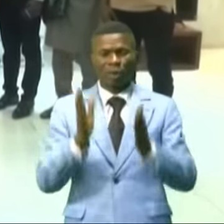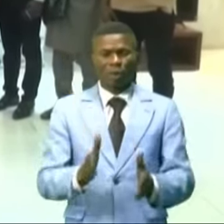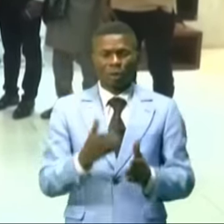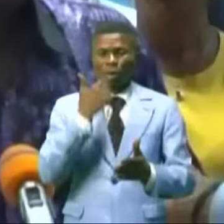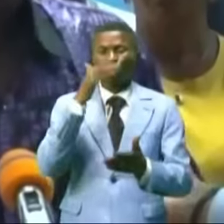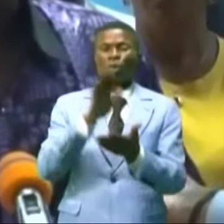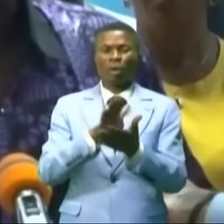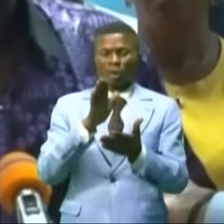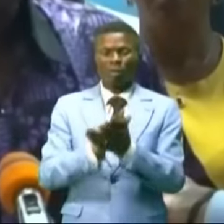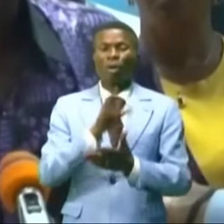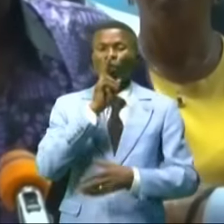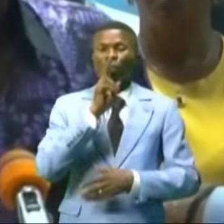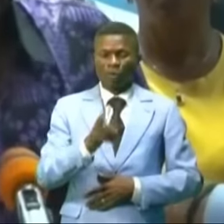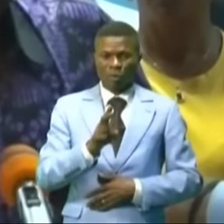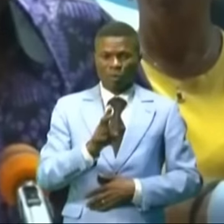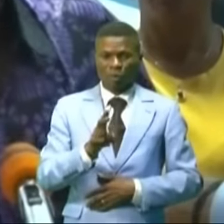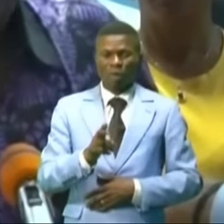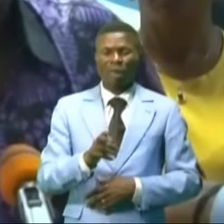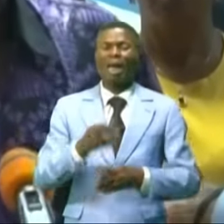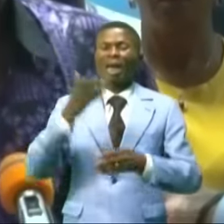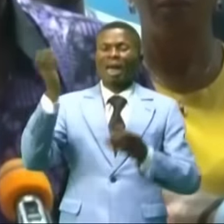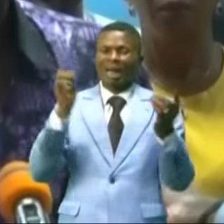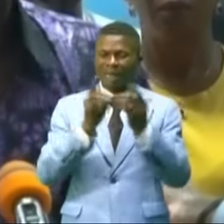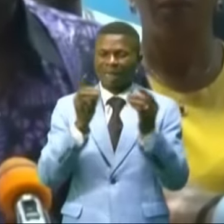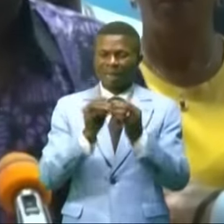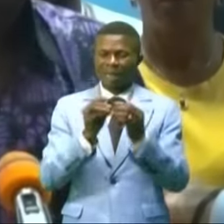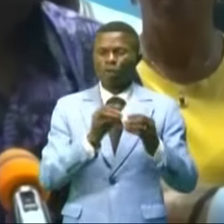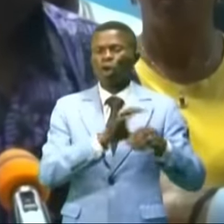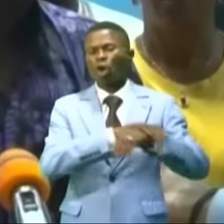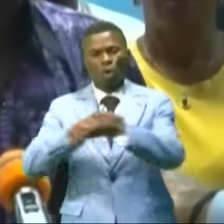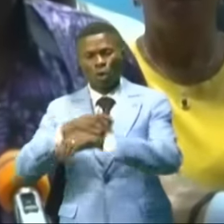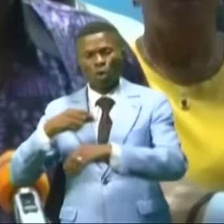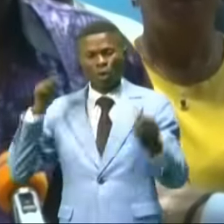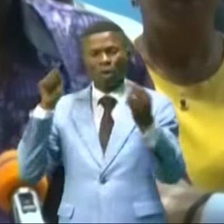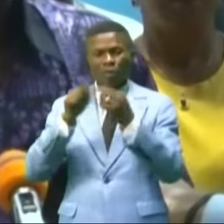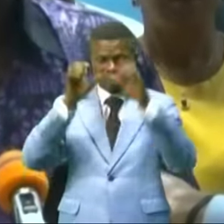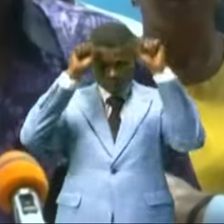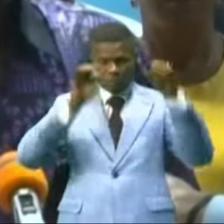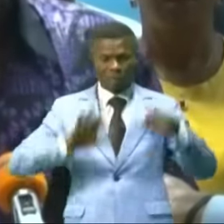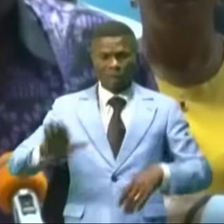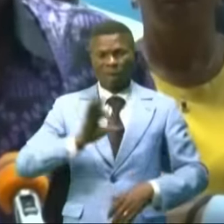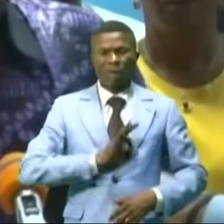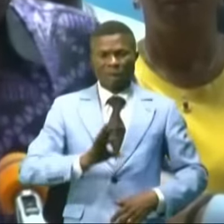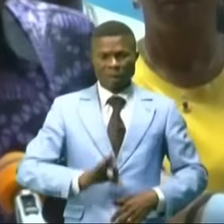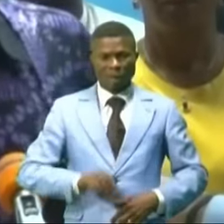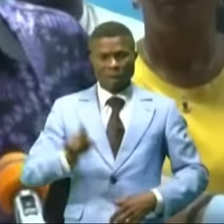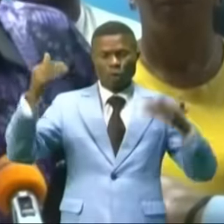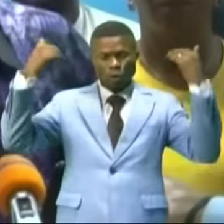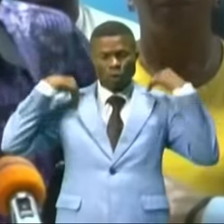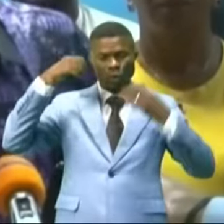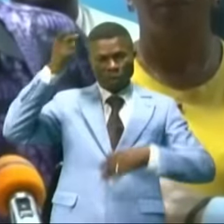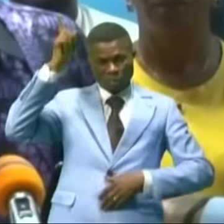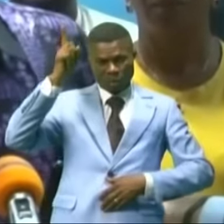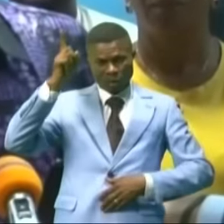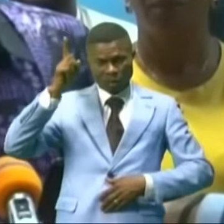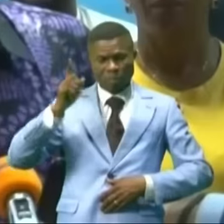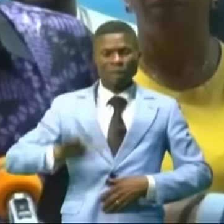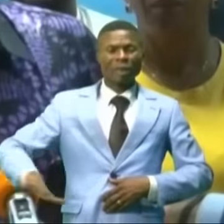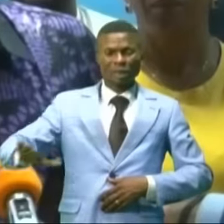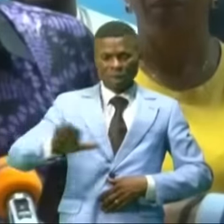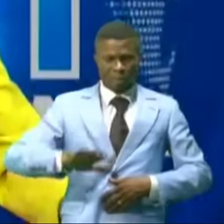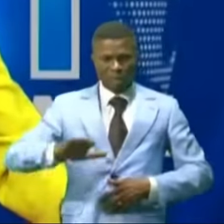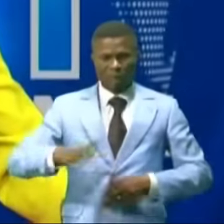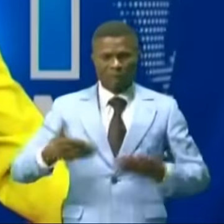remercions sincèrement, une audience de nous conduire auprès du président de la République qui est le garant de la nation.